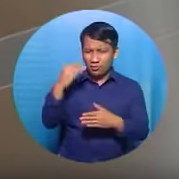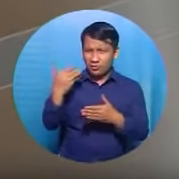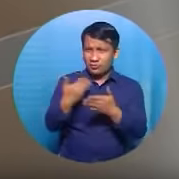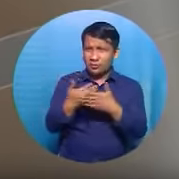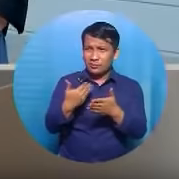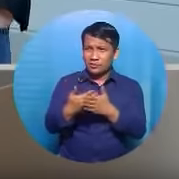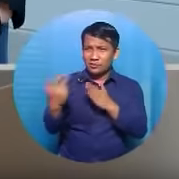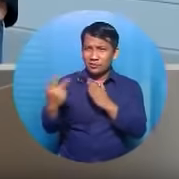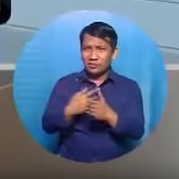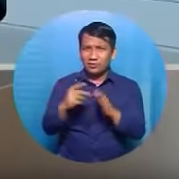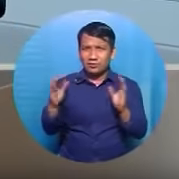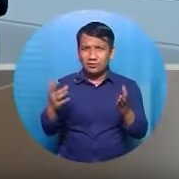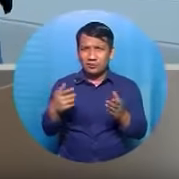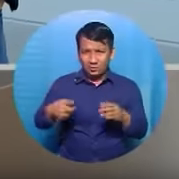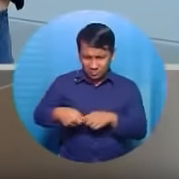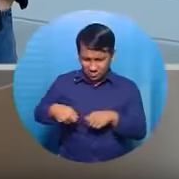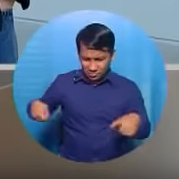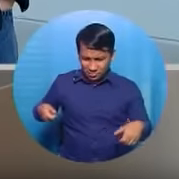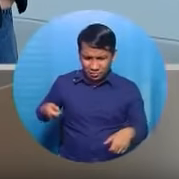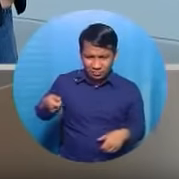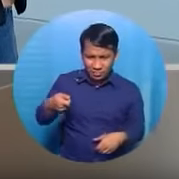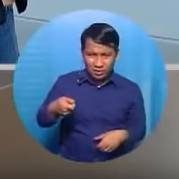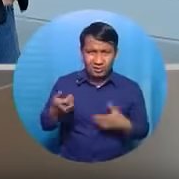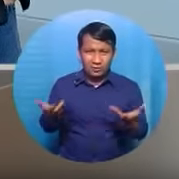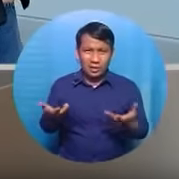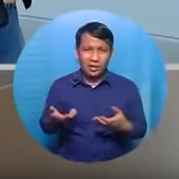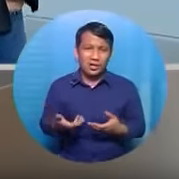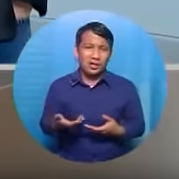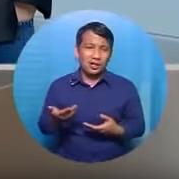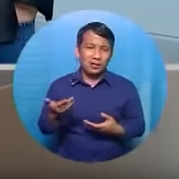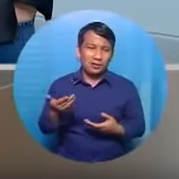sir? Wala naman siyang dalang panaksak. Wala naman siyang dalang bail.